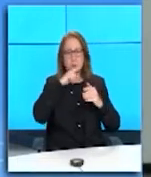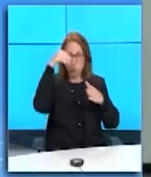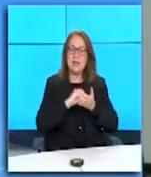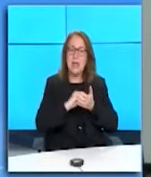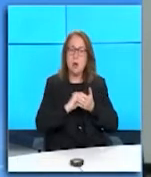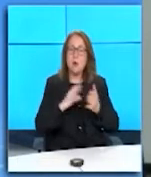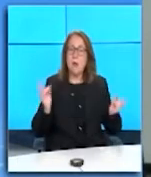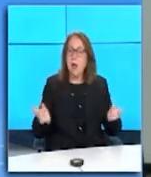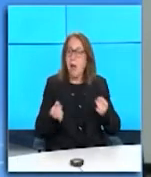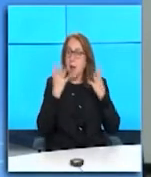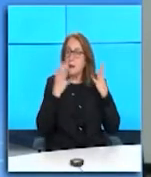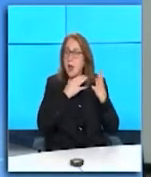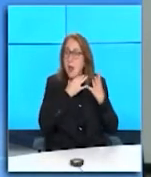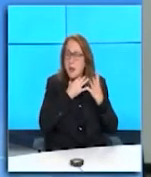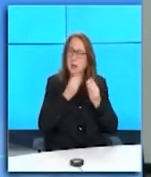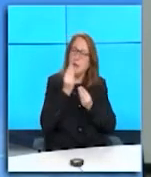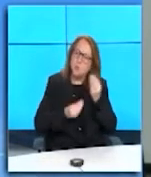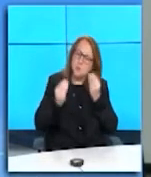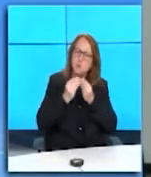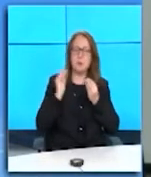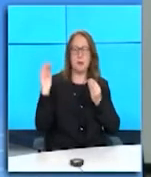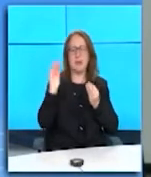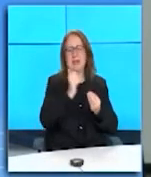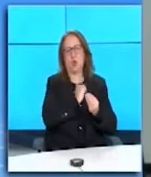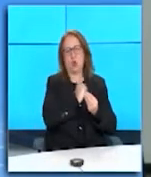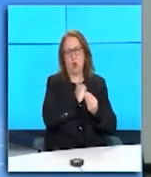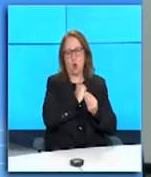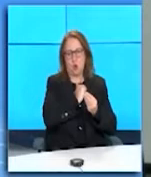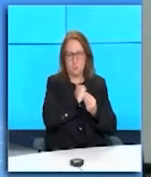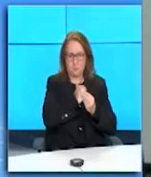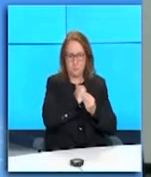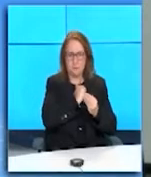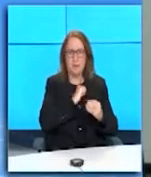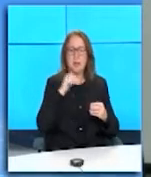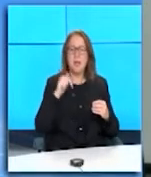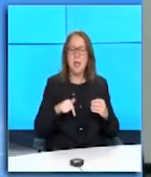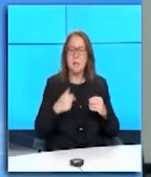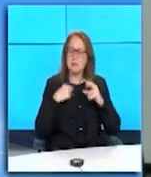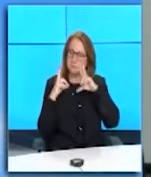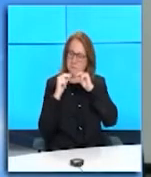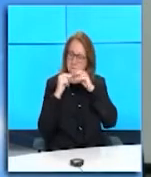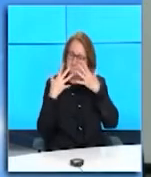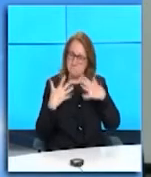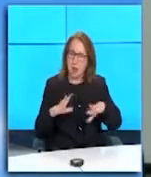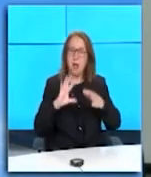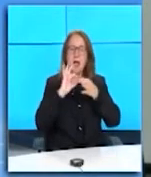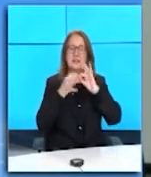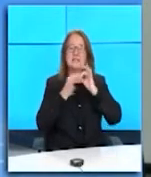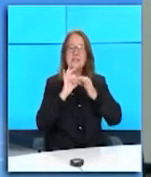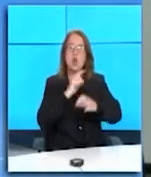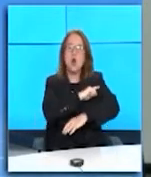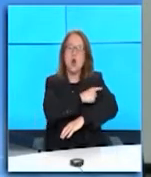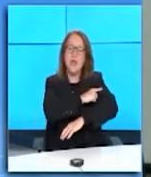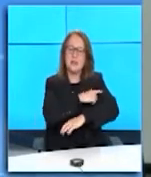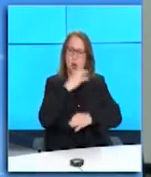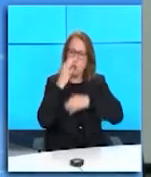τους πολίτες. Έντασης που υπάρχει σε ορισμένες περιοχές, υπήρξε μια συνεργασία με τους ιατρικούς συλλόγους και καταφέραμε να διασφαλίσουμε